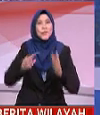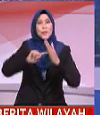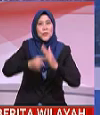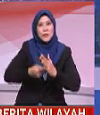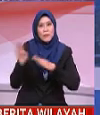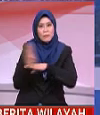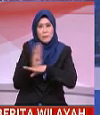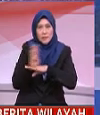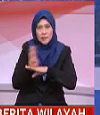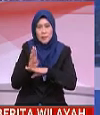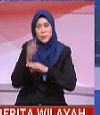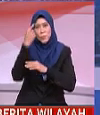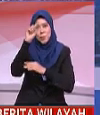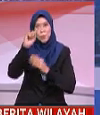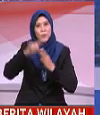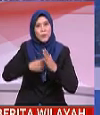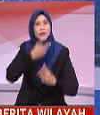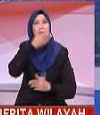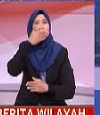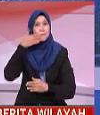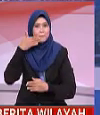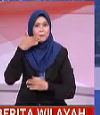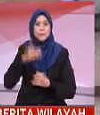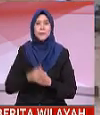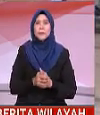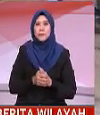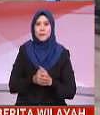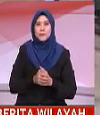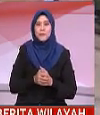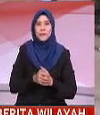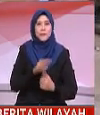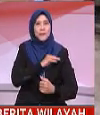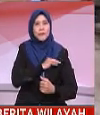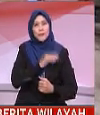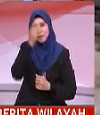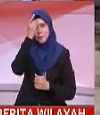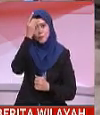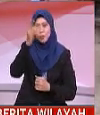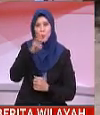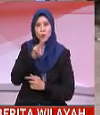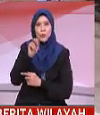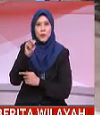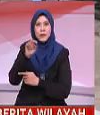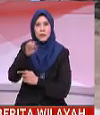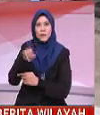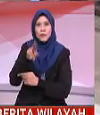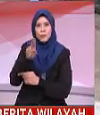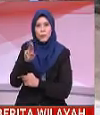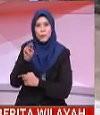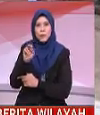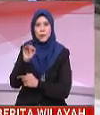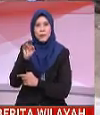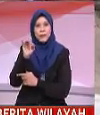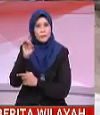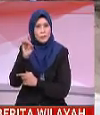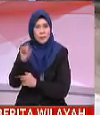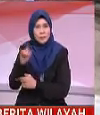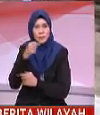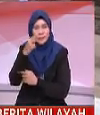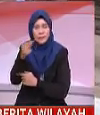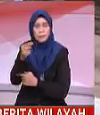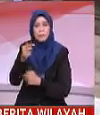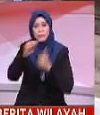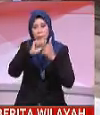memulakan perniagaan menjelang Ramadan ini. Menteri Datuk Seri Dr. Wan Junaidi Tuanku Jaafar menjelaskan agensi-agensi di